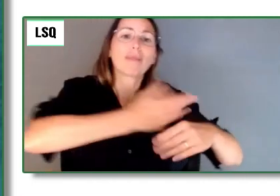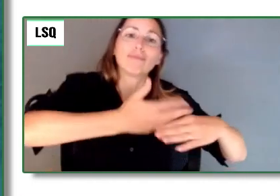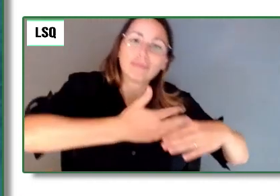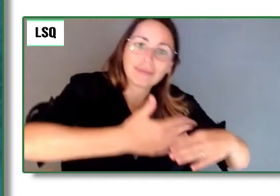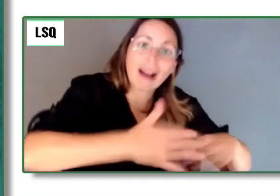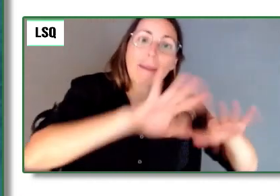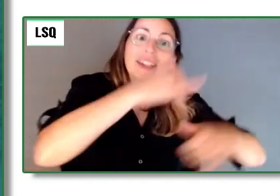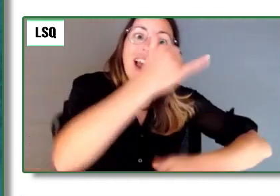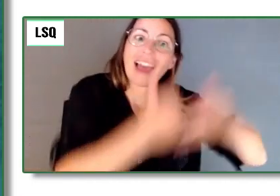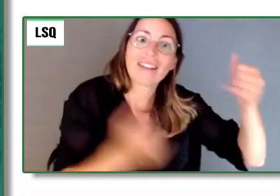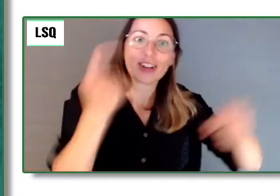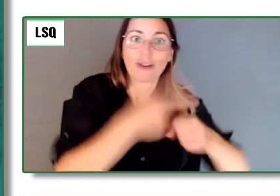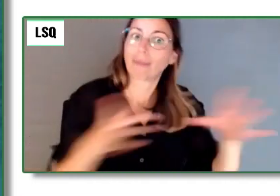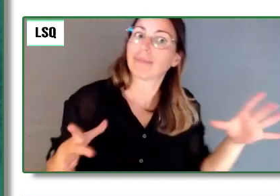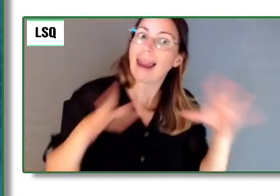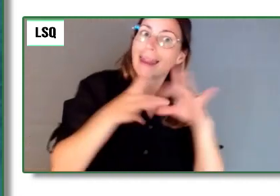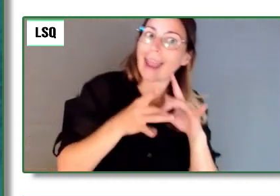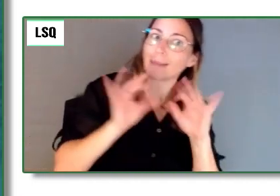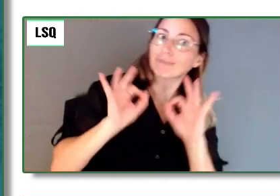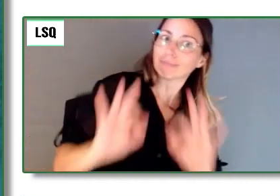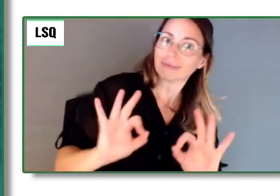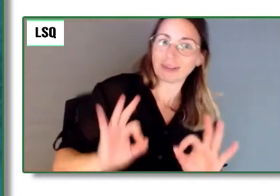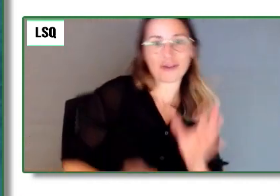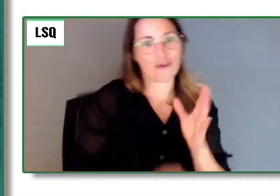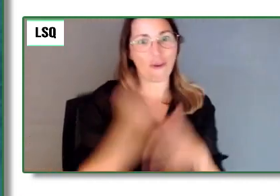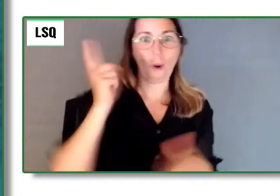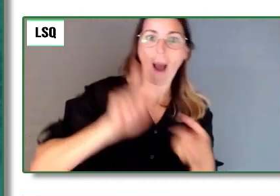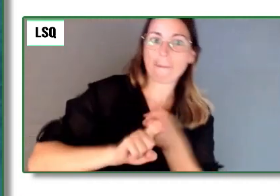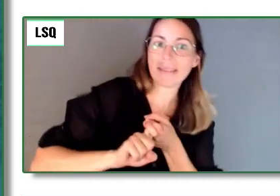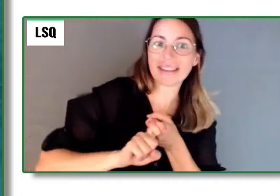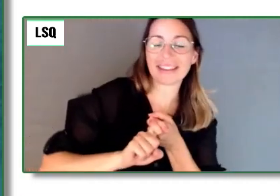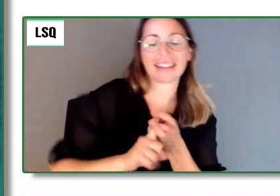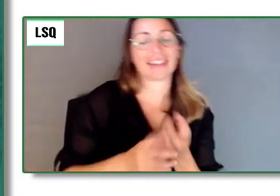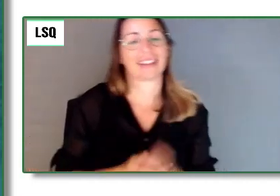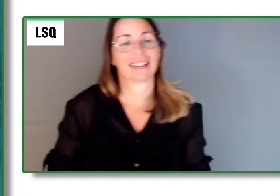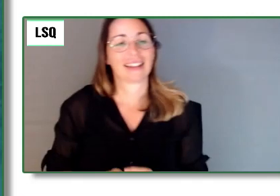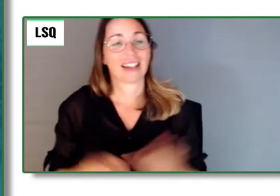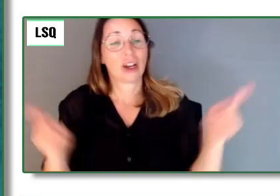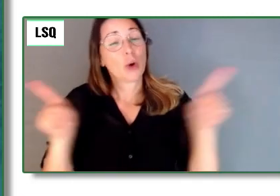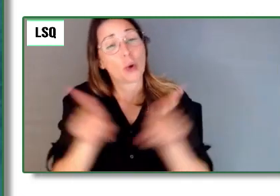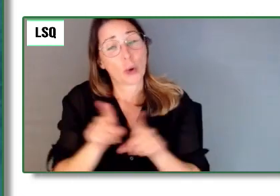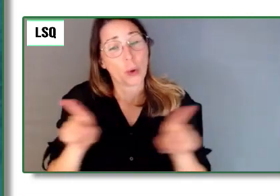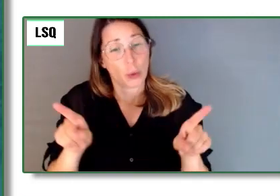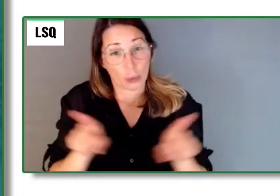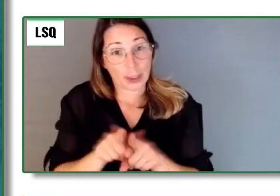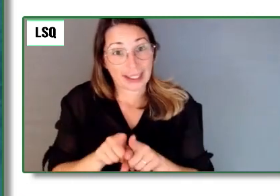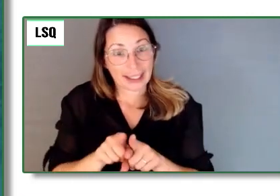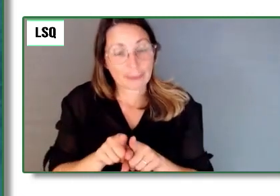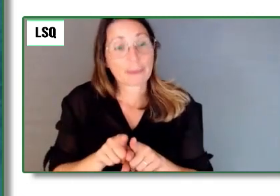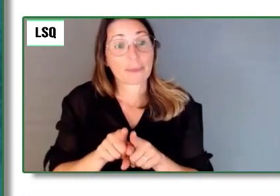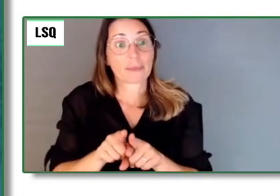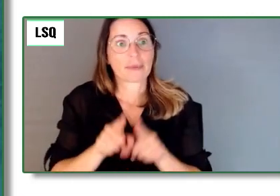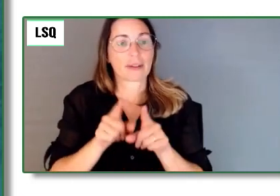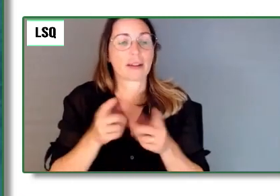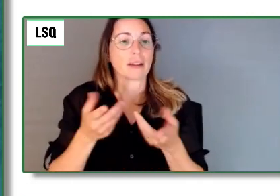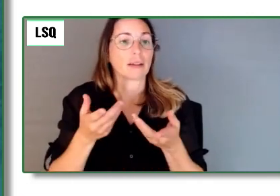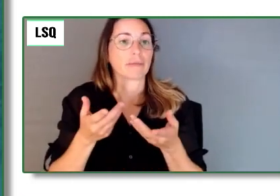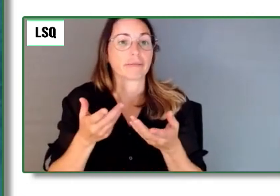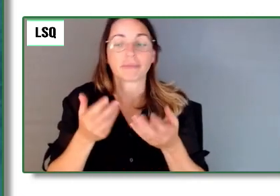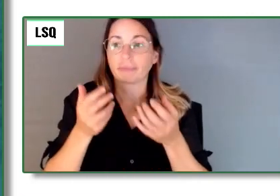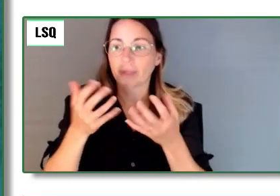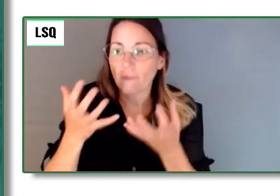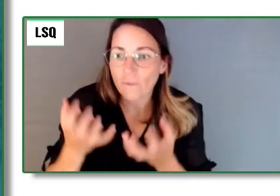veut pouvoir voir, on veut donc avoir les lunettes. Il y a toutes sortes de choses qui existent pour les personnes. Donc,